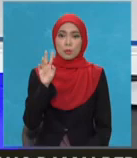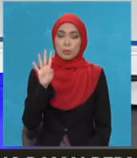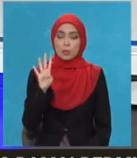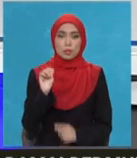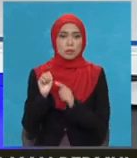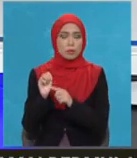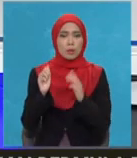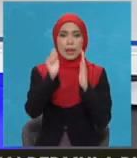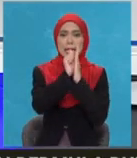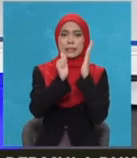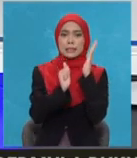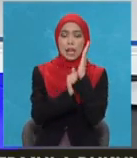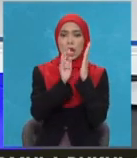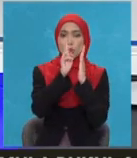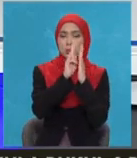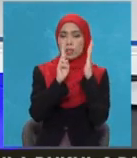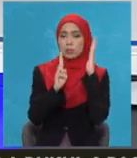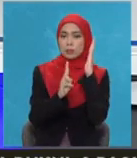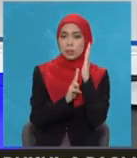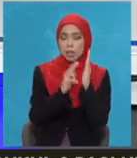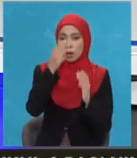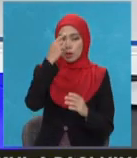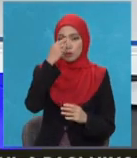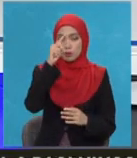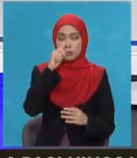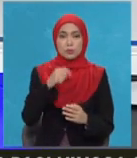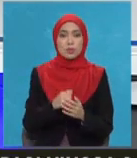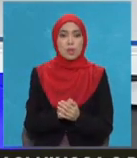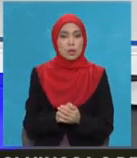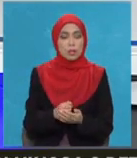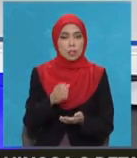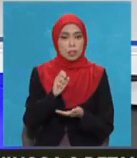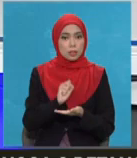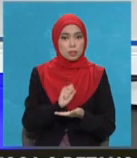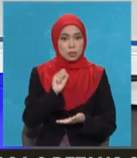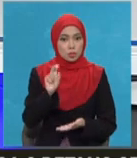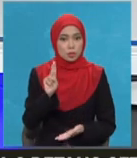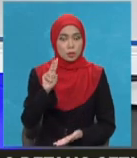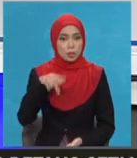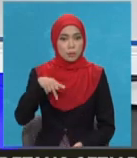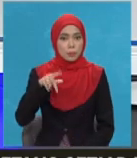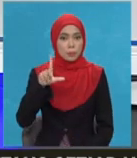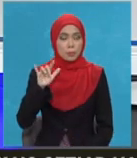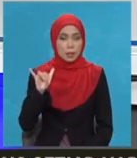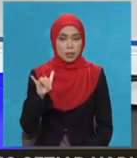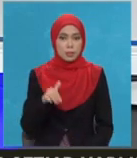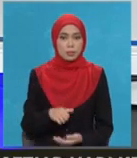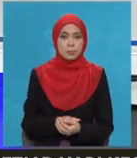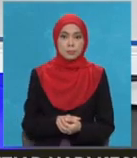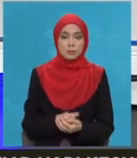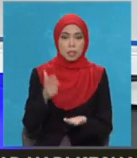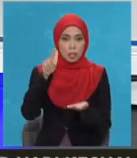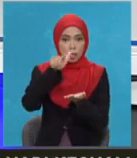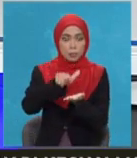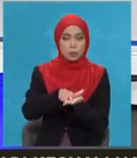undang-undang 2023 berbekalan 2023 2024 laporan lanjut dimuatkan dalam